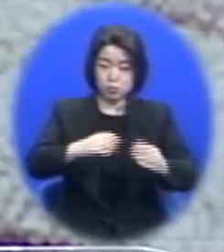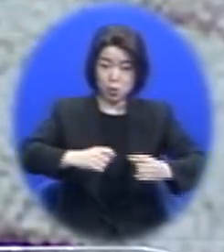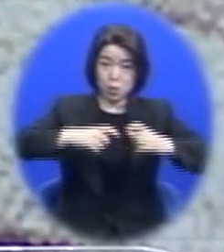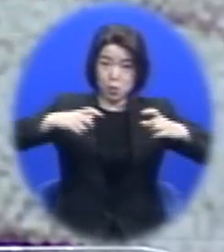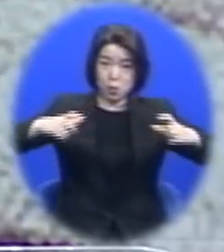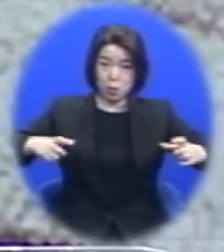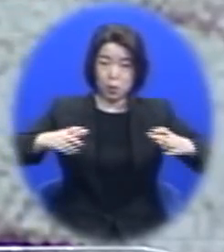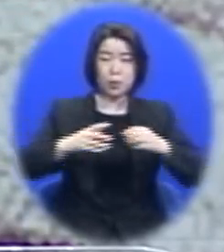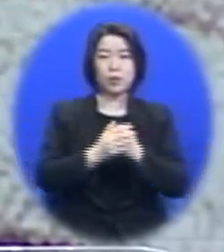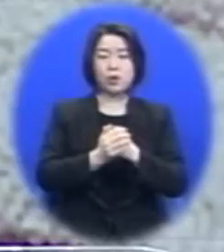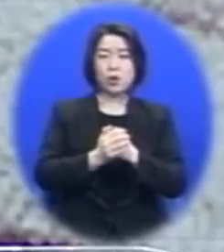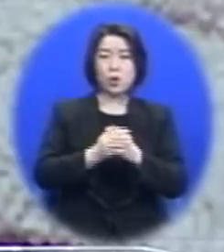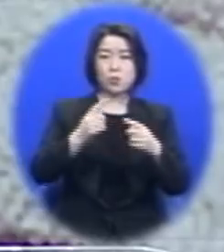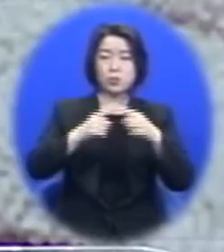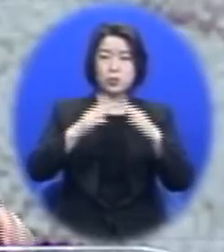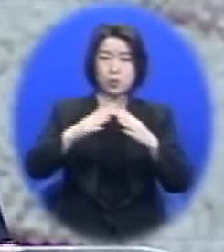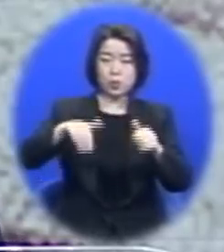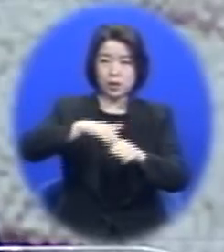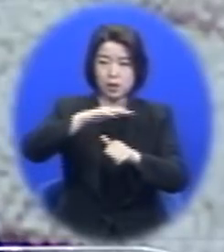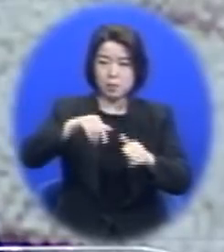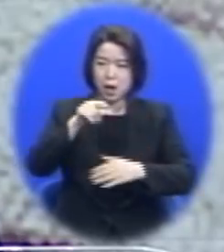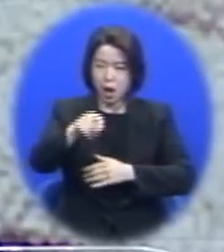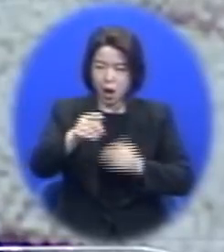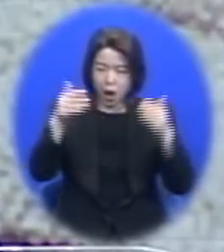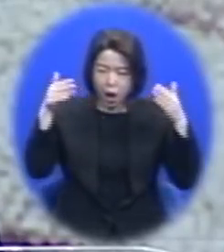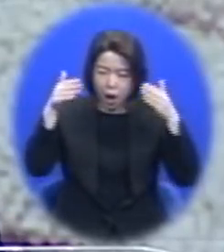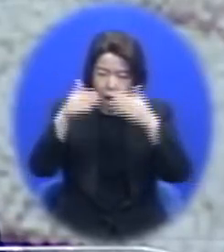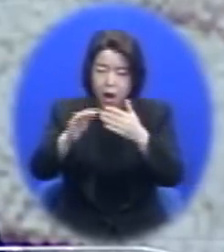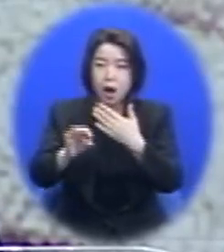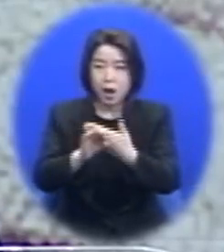지금 형편을 거기에 주목하면